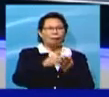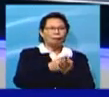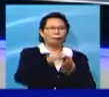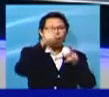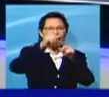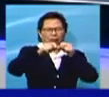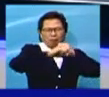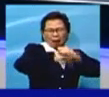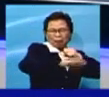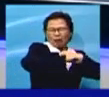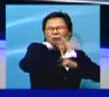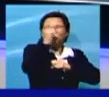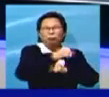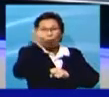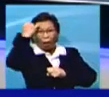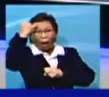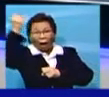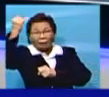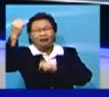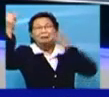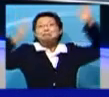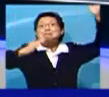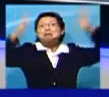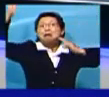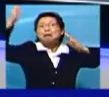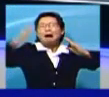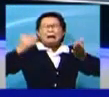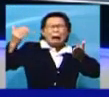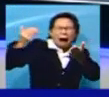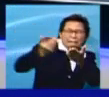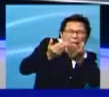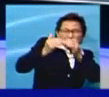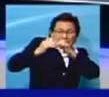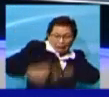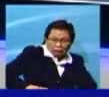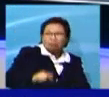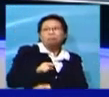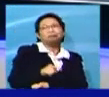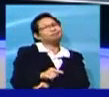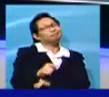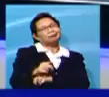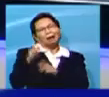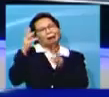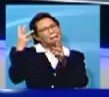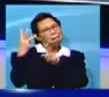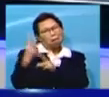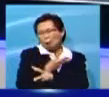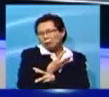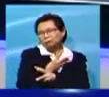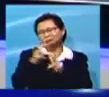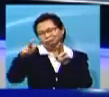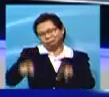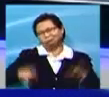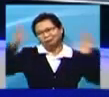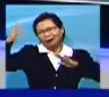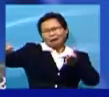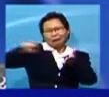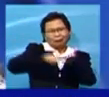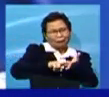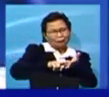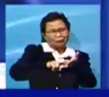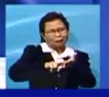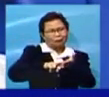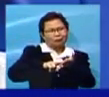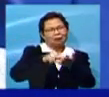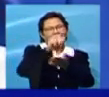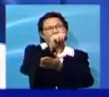propaganda palsu seperti idea bahawa negara ini hampir bankrupt hanya akan memudaratkan rakyat Malaysia. Pelaburan Saudi Aramco